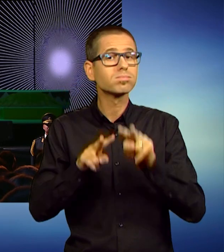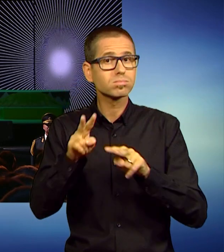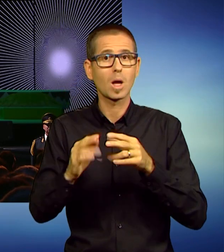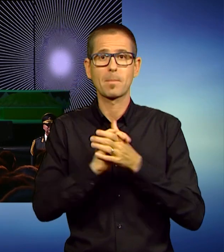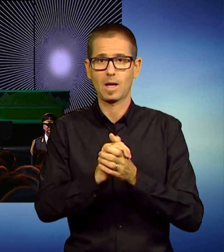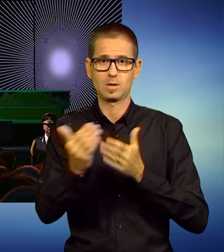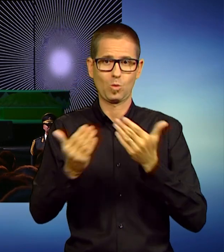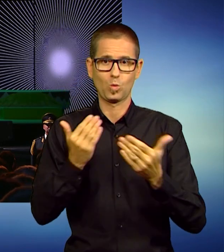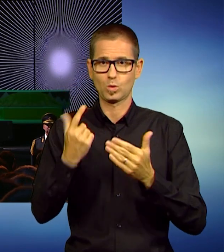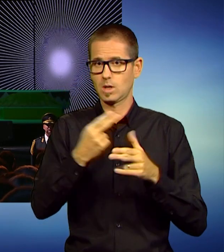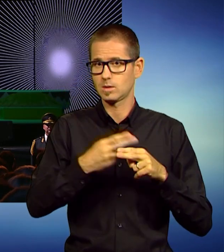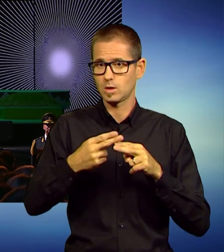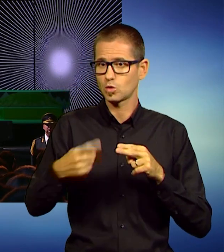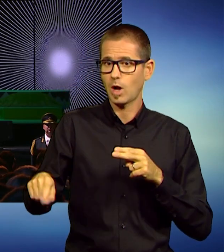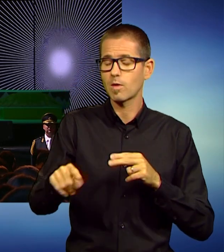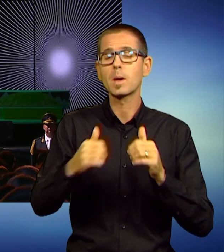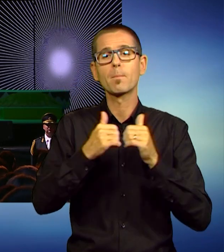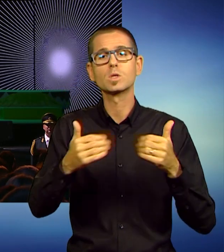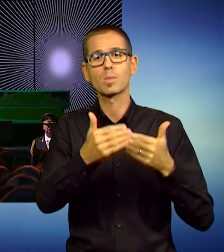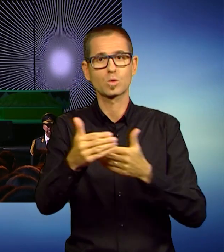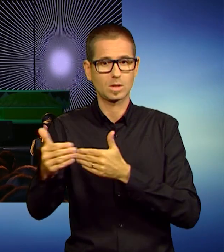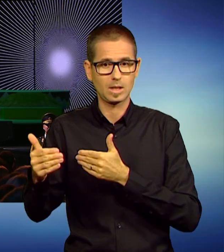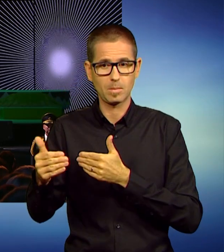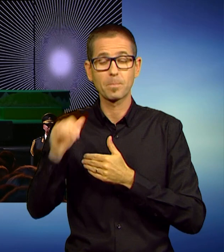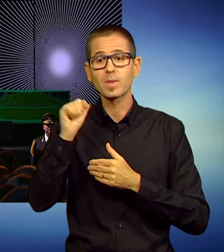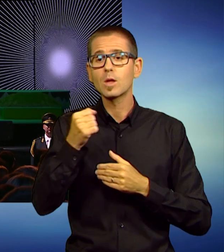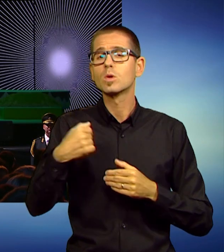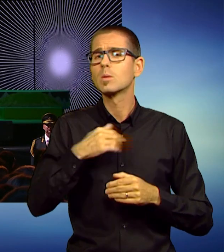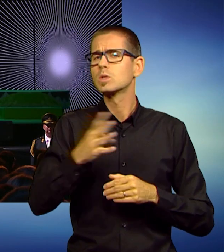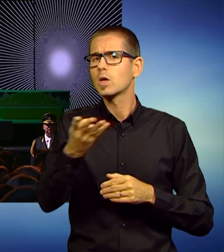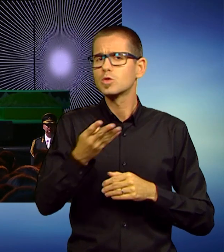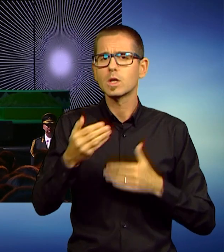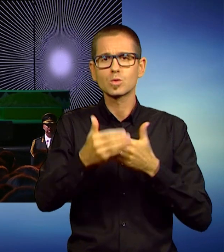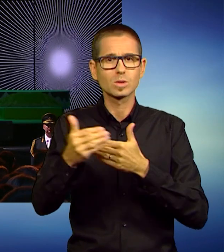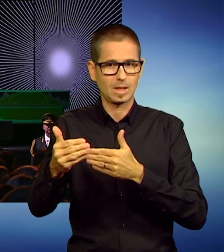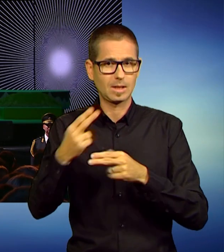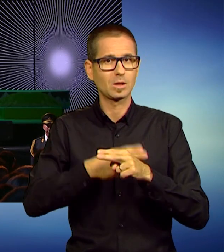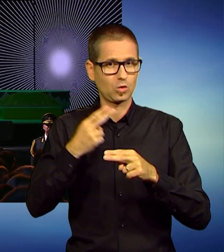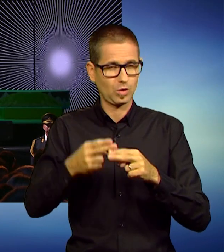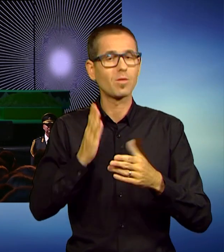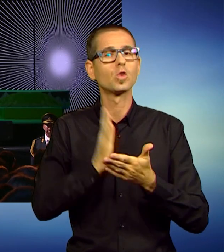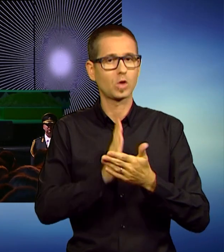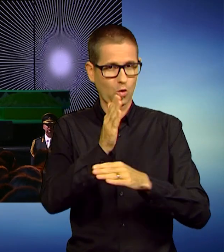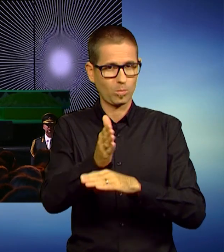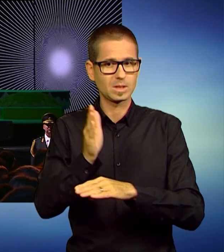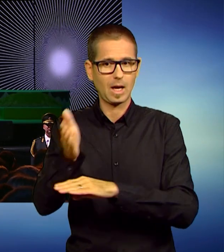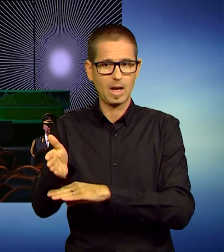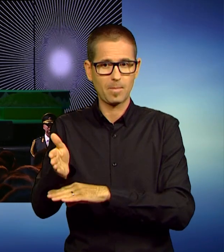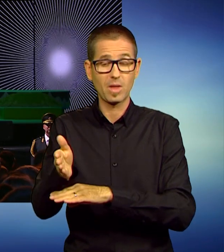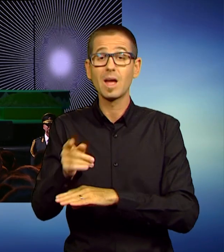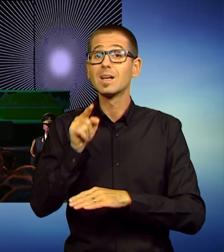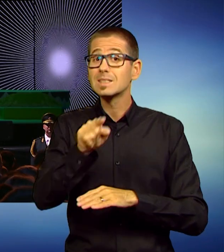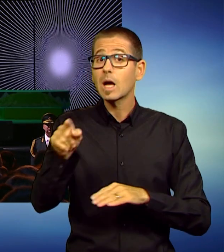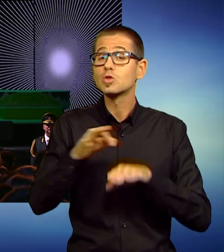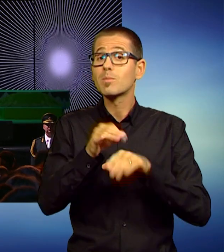prijateljske odnose z državami, posebej sosednjimi. Zato sem vse 4 sosednje države že obiskala. S